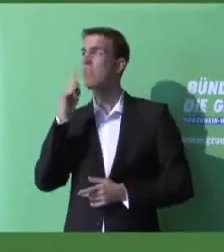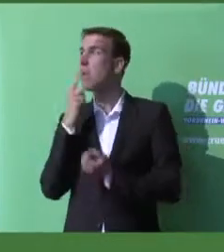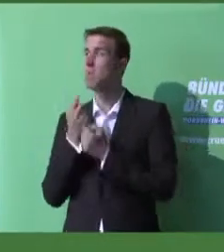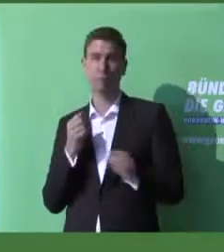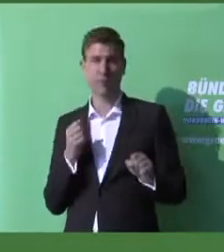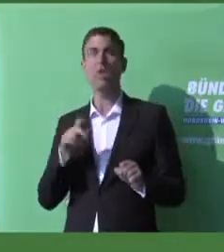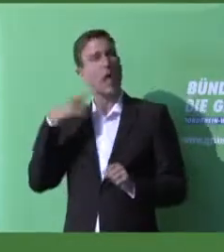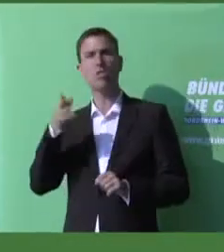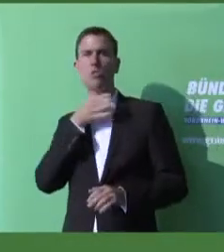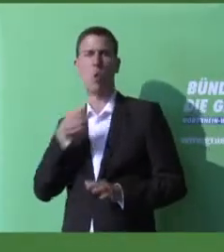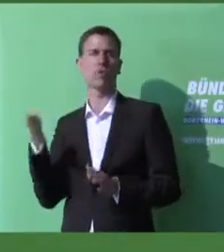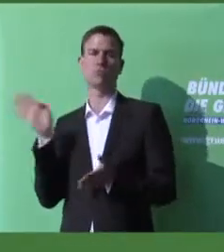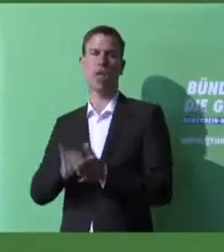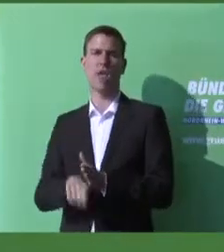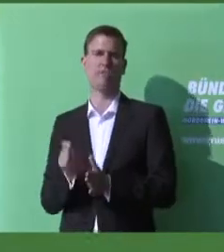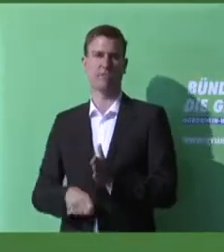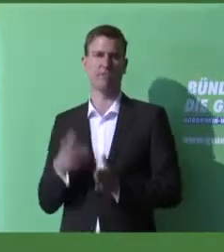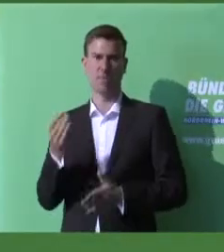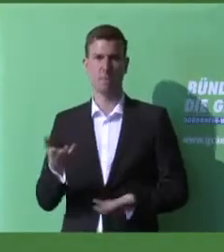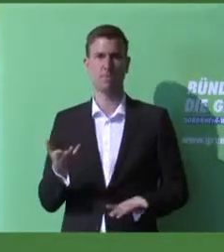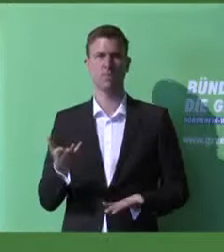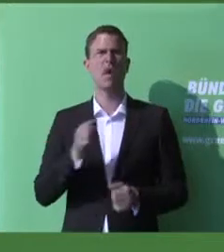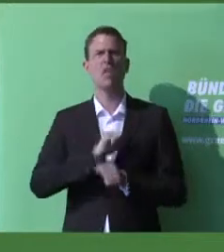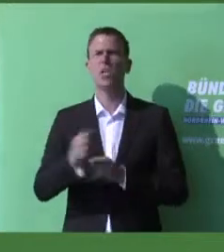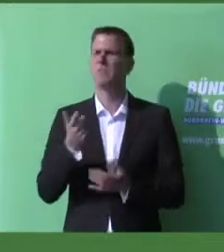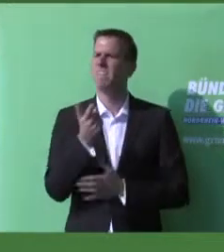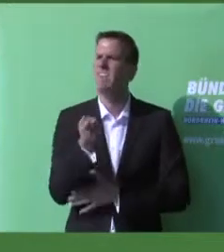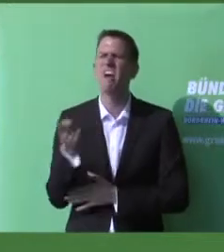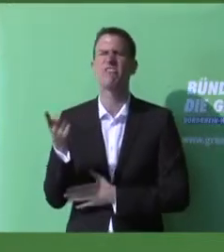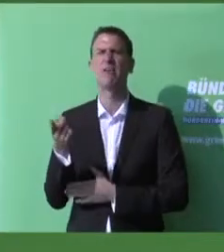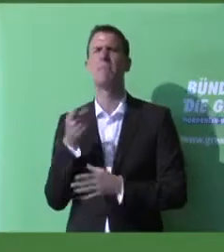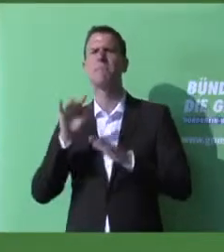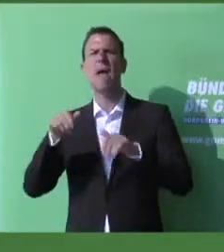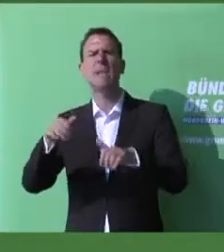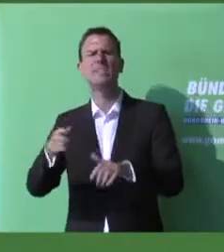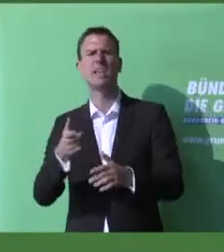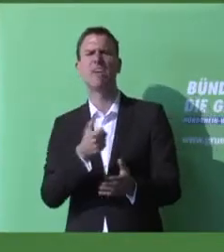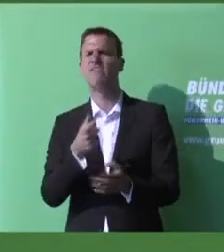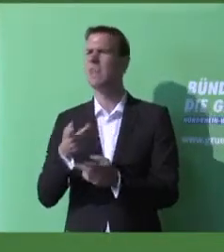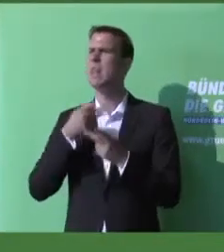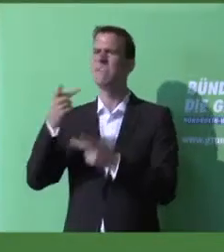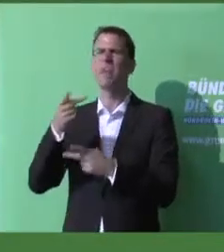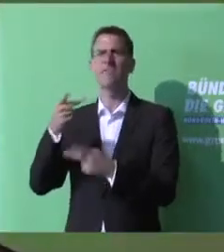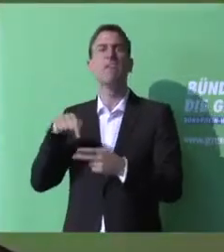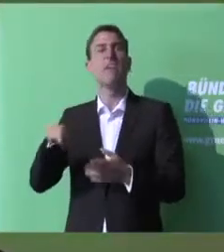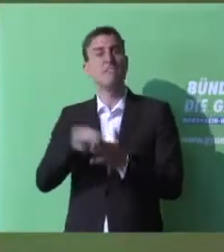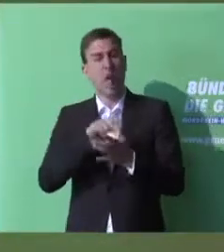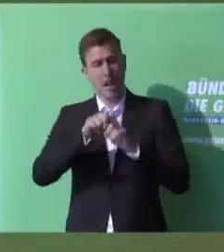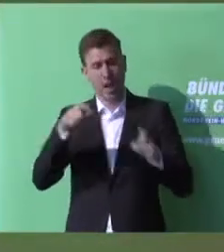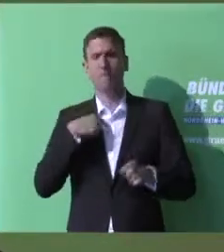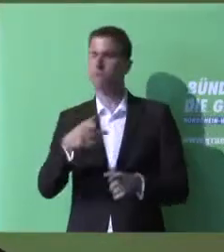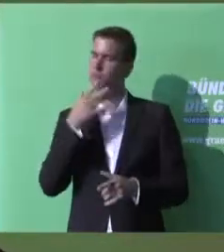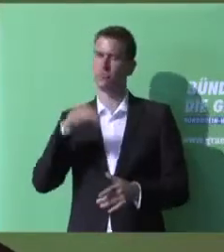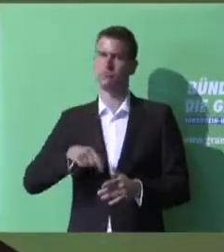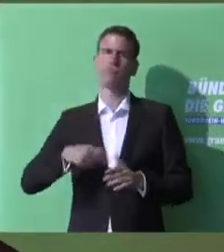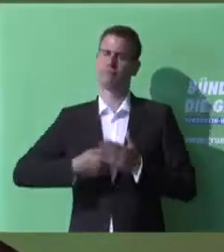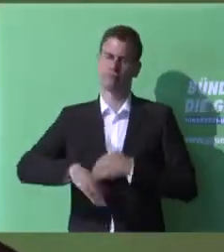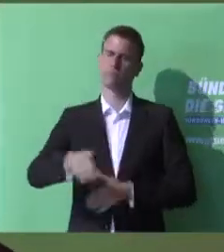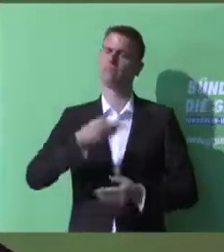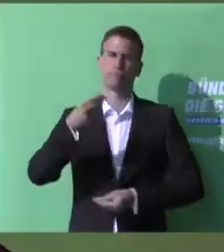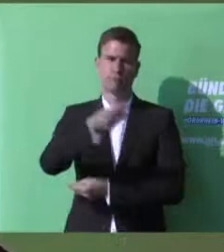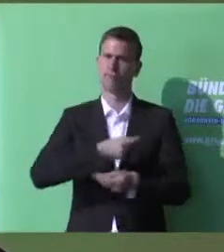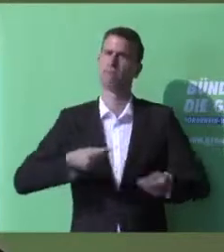Regimen trotzdem Panzer und Waffen liefert, das werden wir in diesem Wahlkampf thematisieren. Wir brauchen endlich